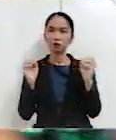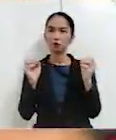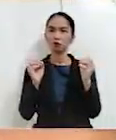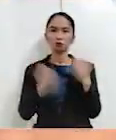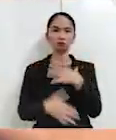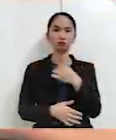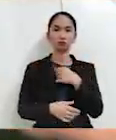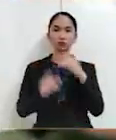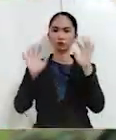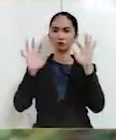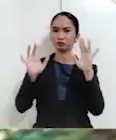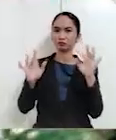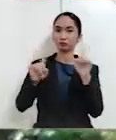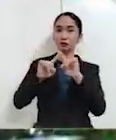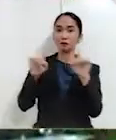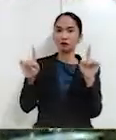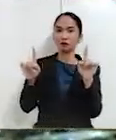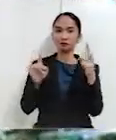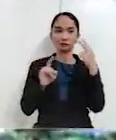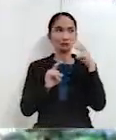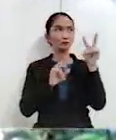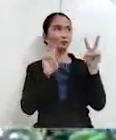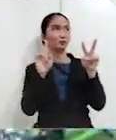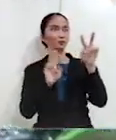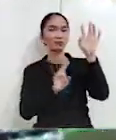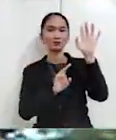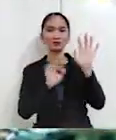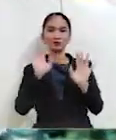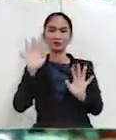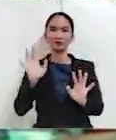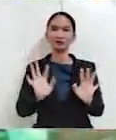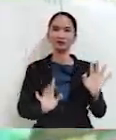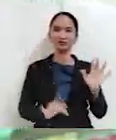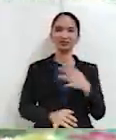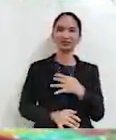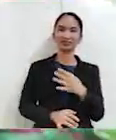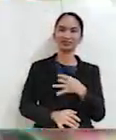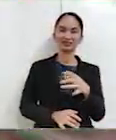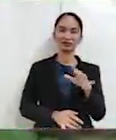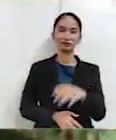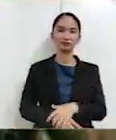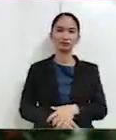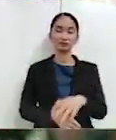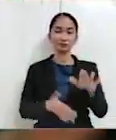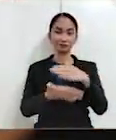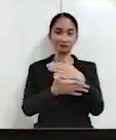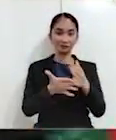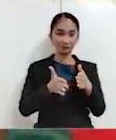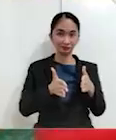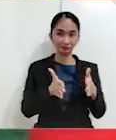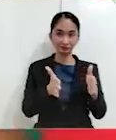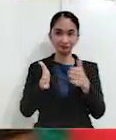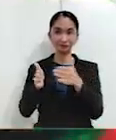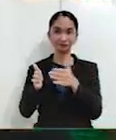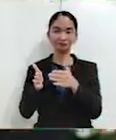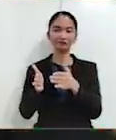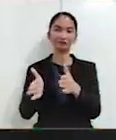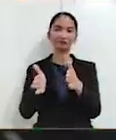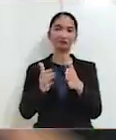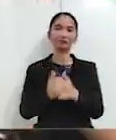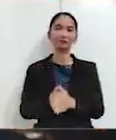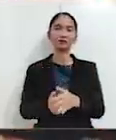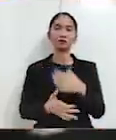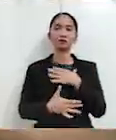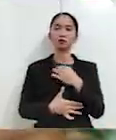o, nagsusnow ng bonggang-bongga. Ang bahagi kasi ng kalsada sa Merced Street, namumuti na